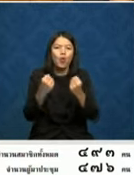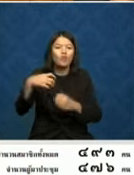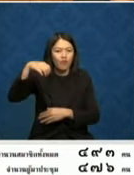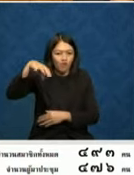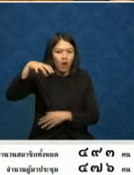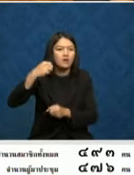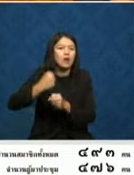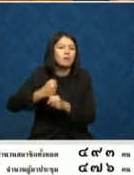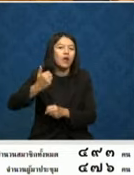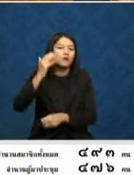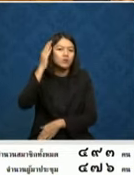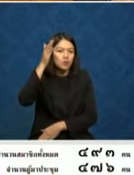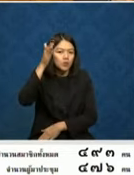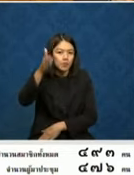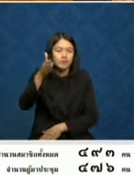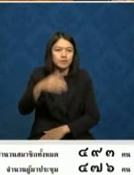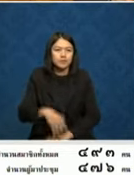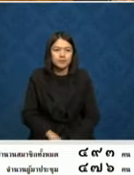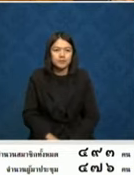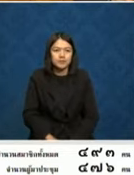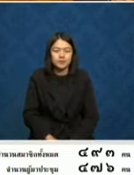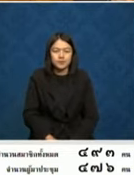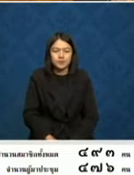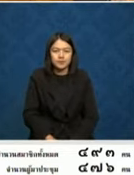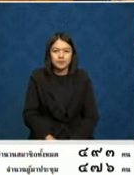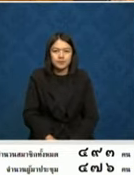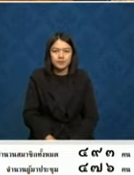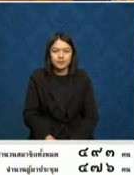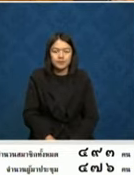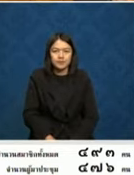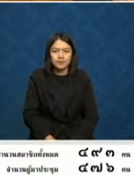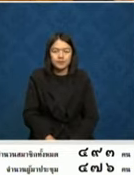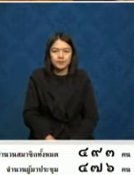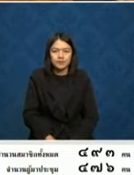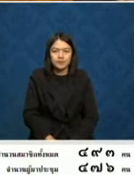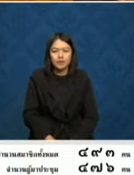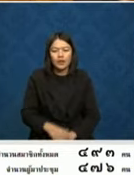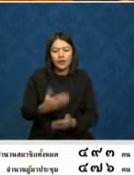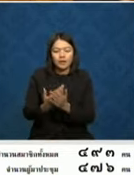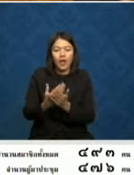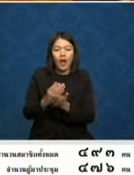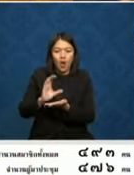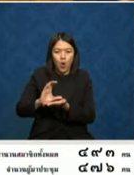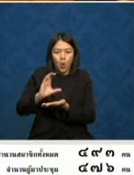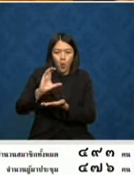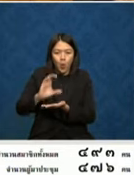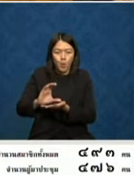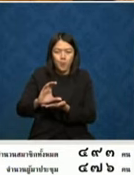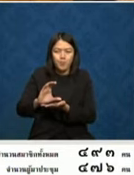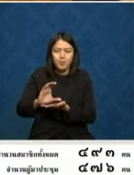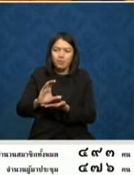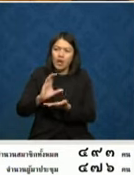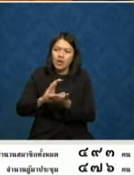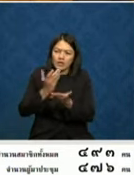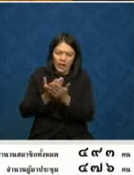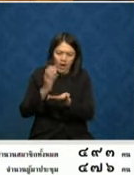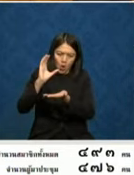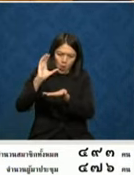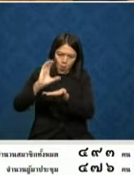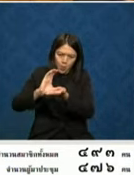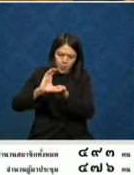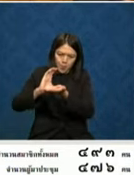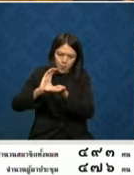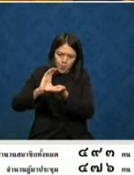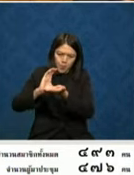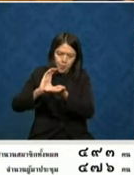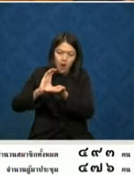ไฟฟ้าได้ต่อไปในอนาคตนะครับในส่วนของงบประมาณที่มีการตั้งไว้สำหรับเครื่องเอ็กซเรย์เอง